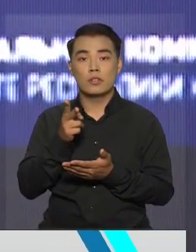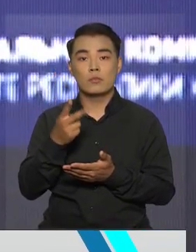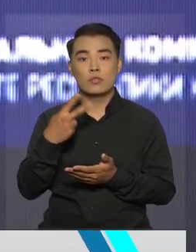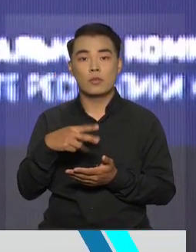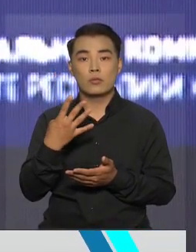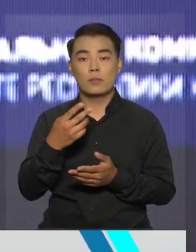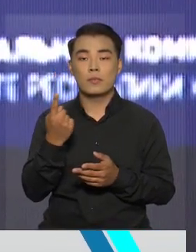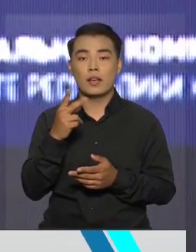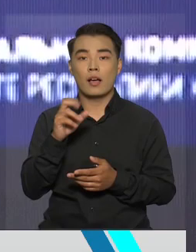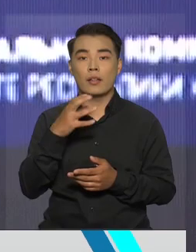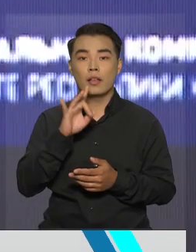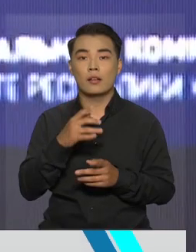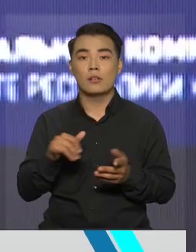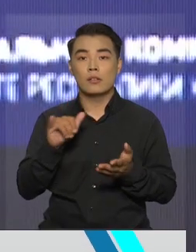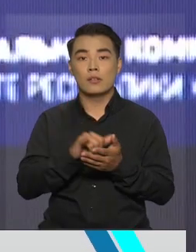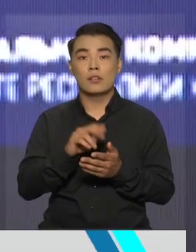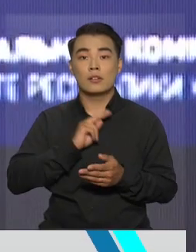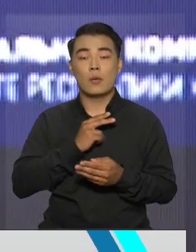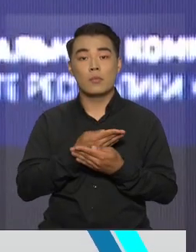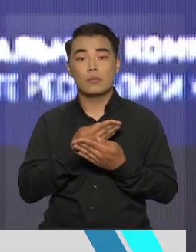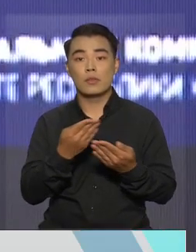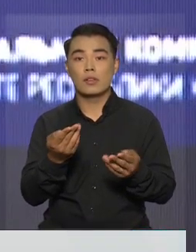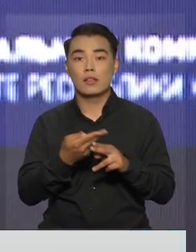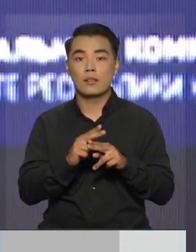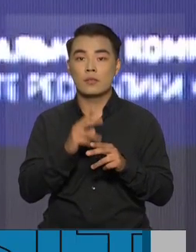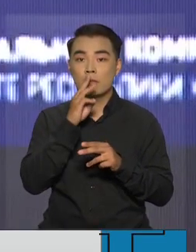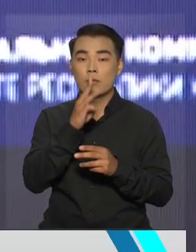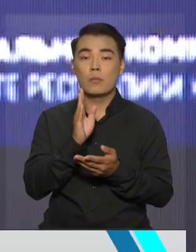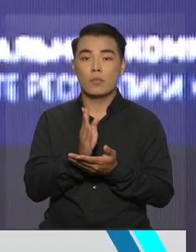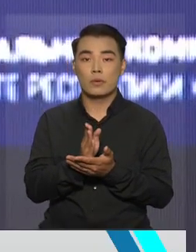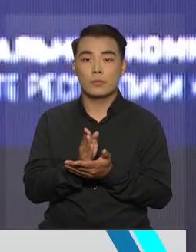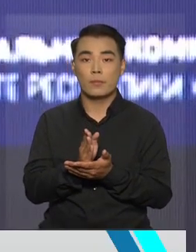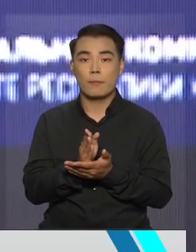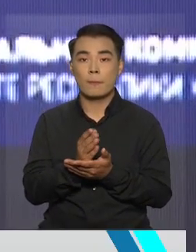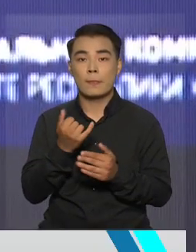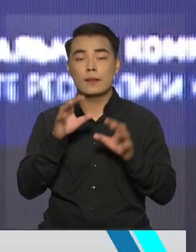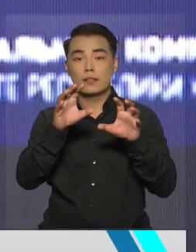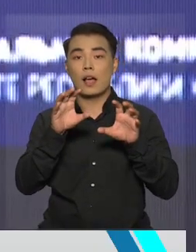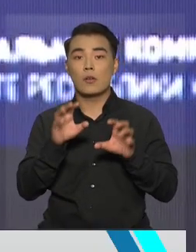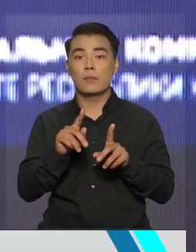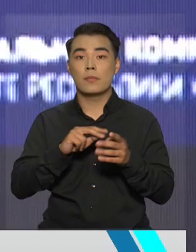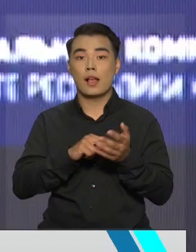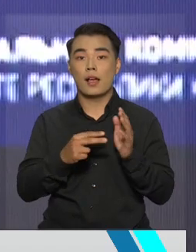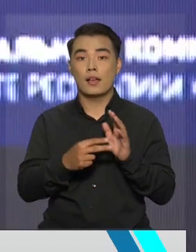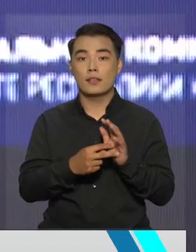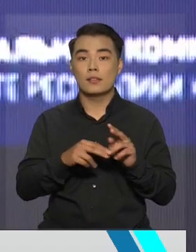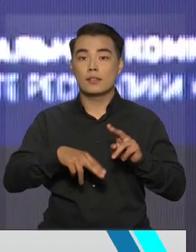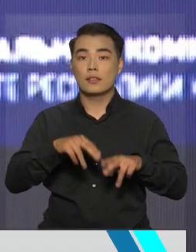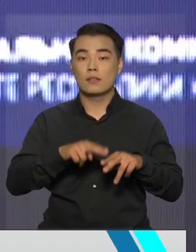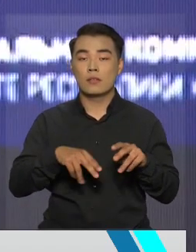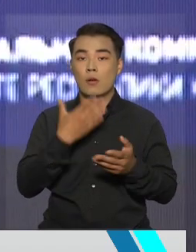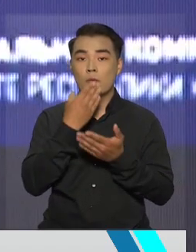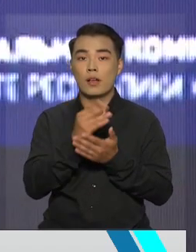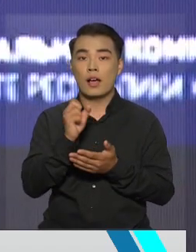2024 жылдың бірінші қаңтарынан бастап жұмыс берушілер тарапына қосымша зейнетақы жарнасы енгізіледі. Кодекс жобасына салымшылардың өз активтерін